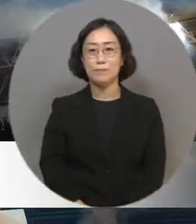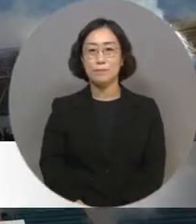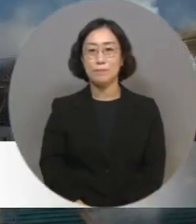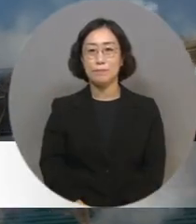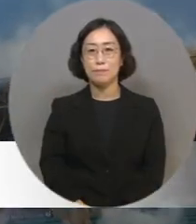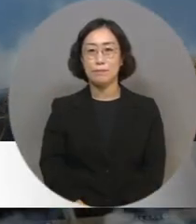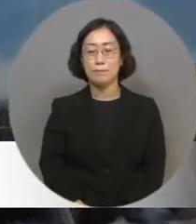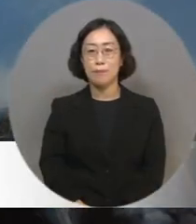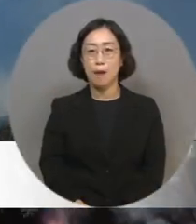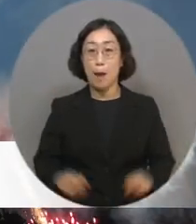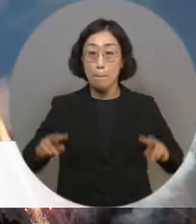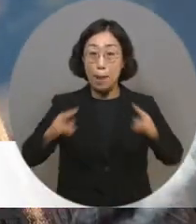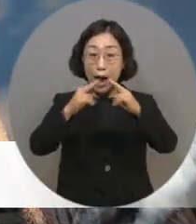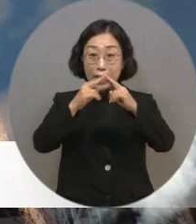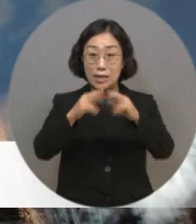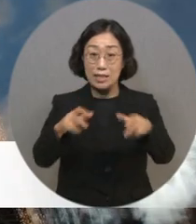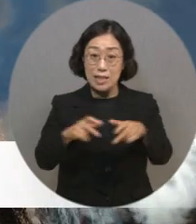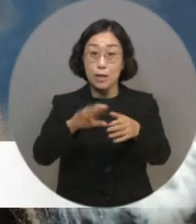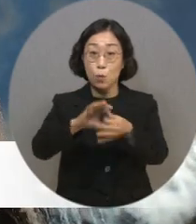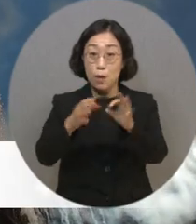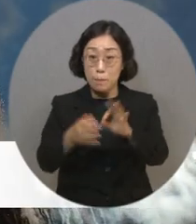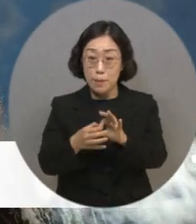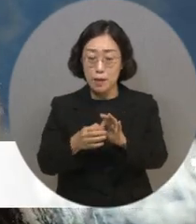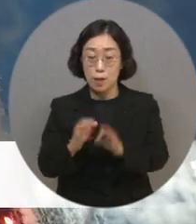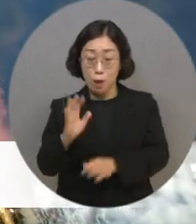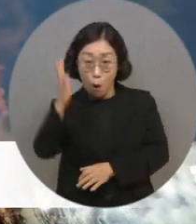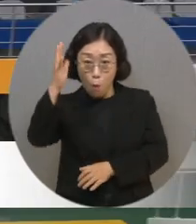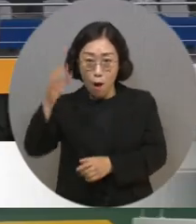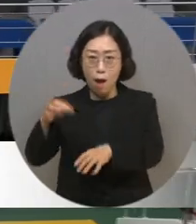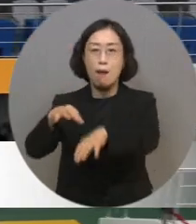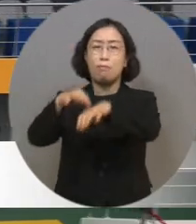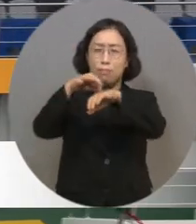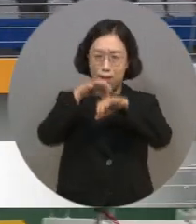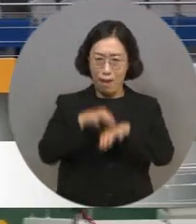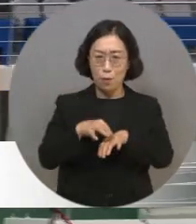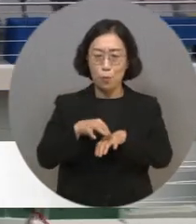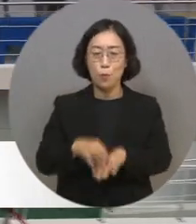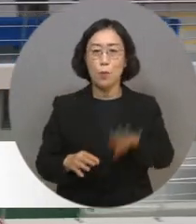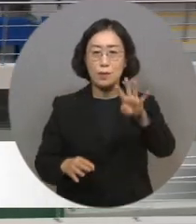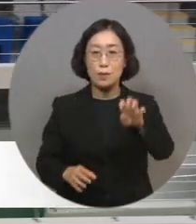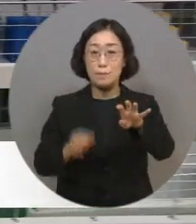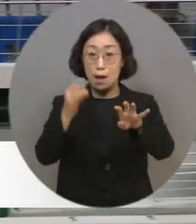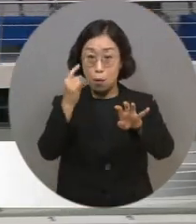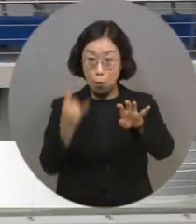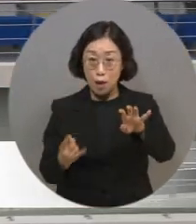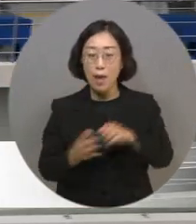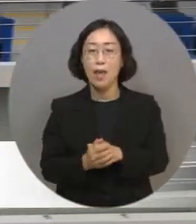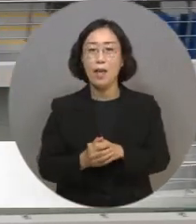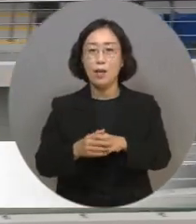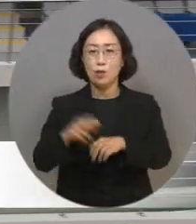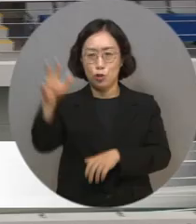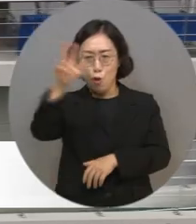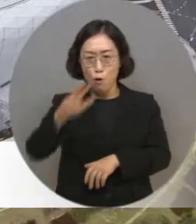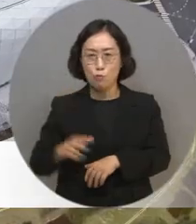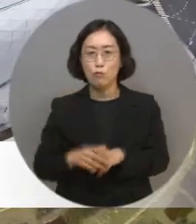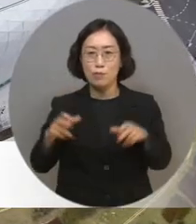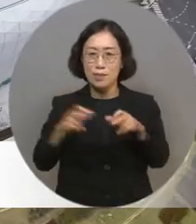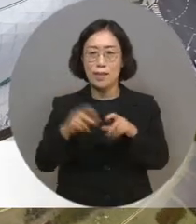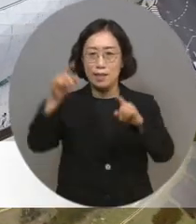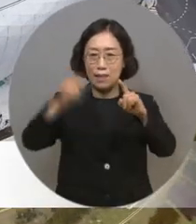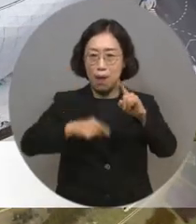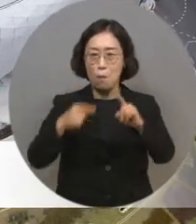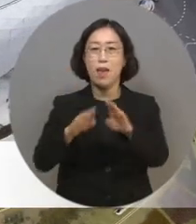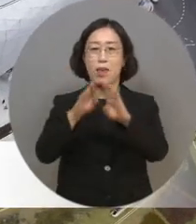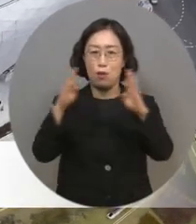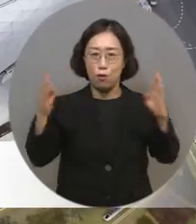파리 패럴림픽의 영광을 잇는 제44회 전국장애인체육대회가 모두의 관심 속에 열렸습니다.